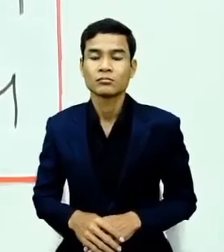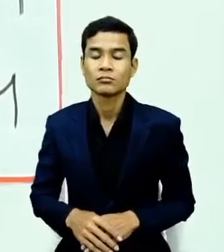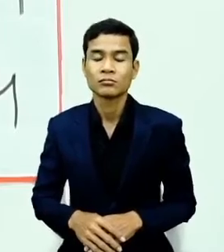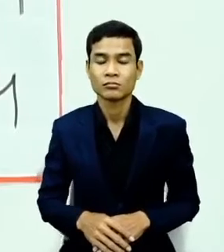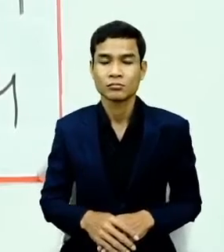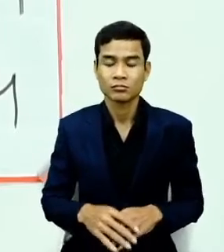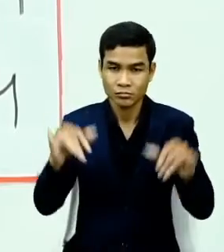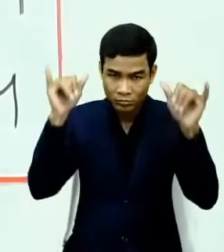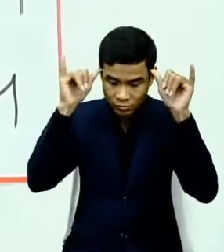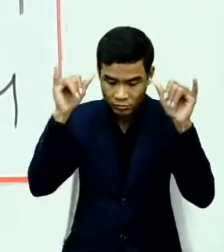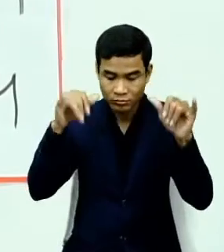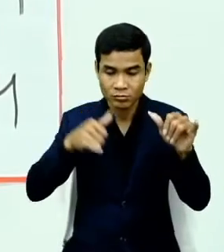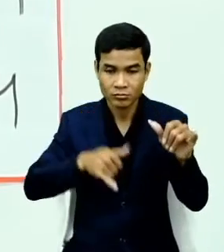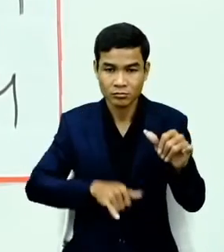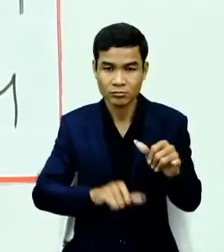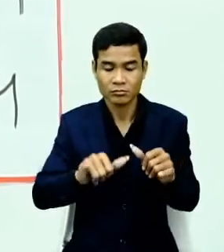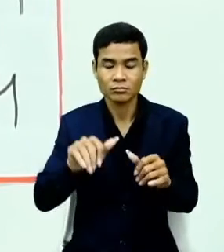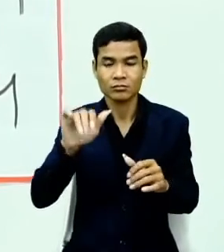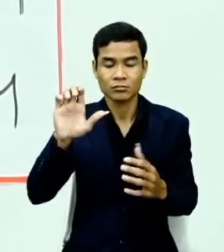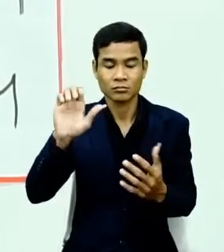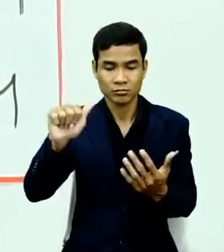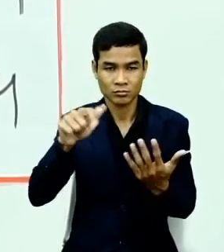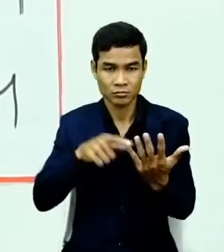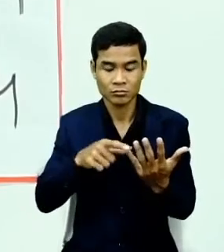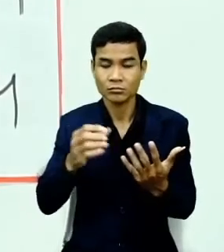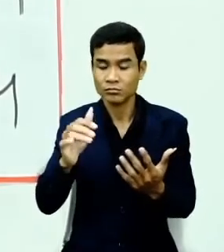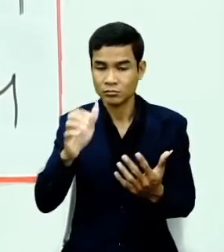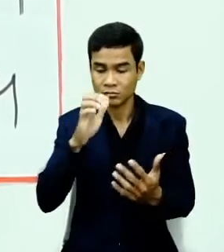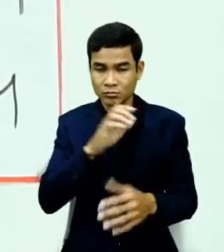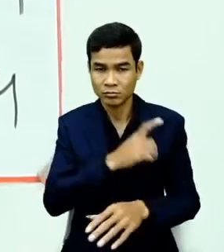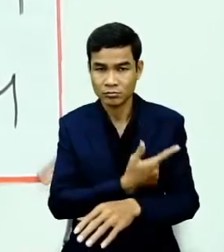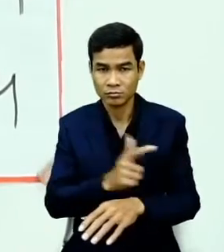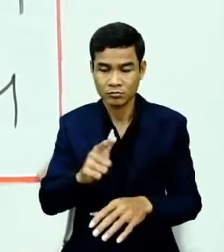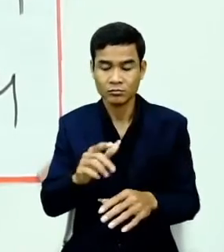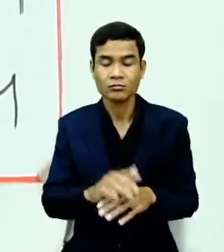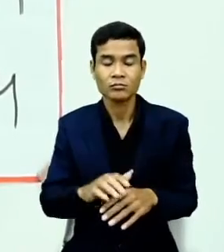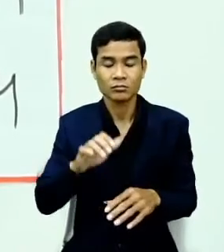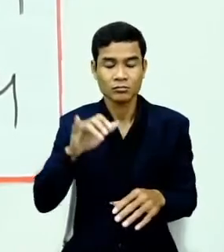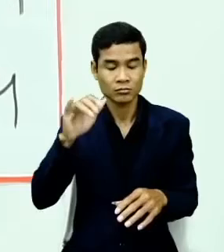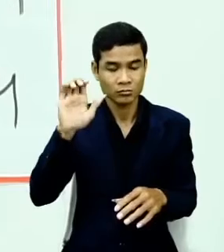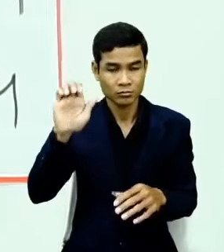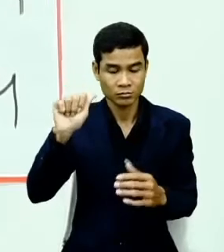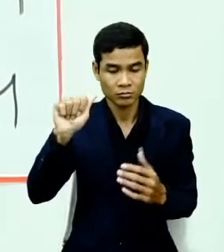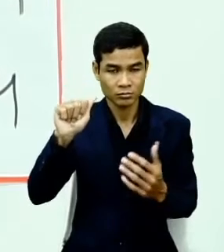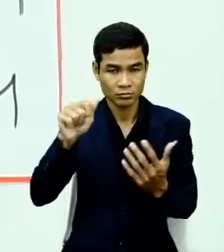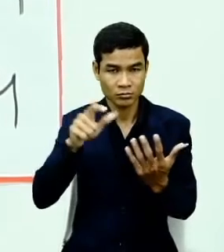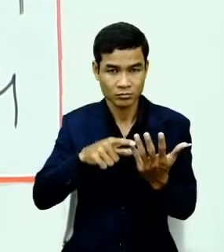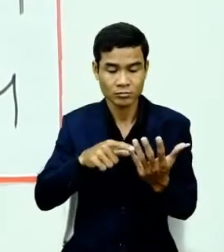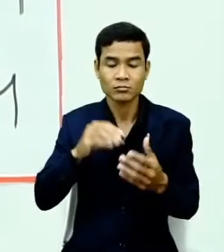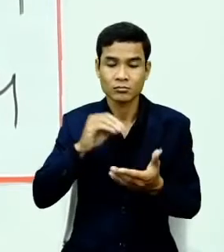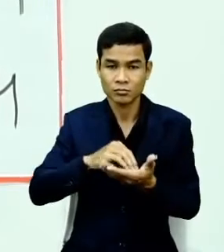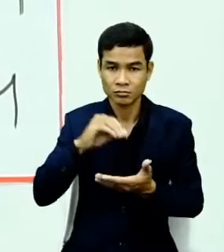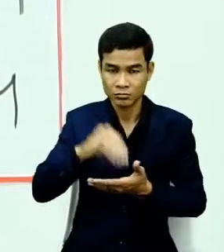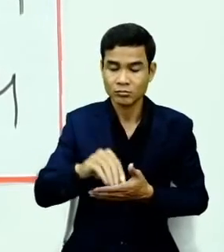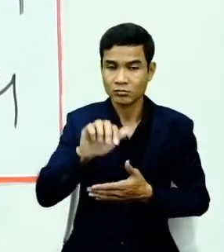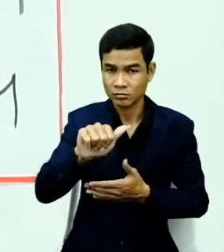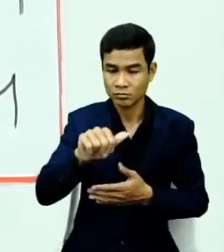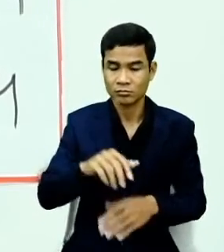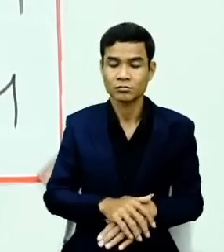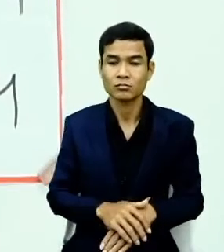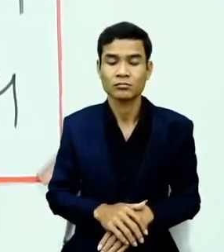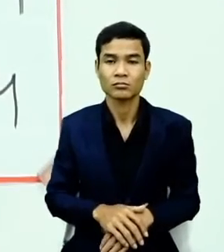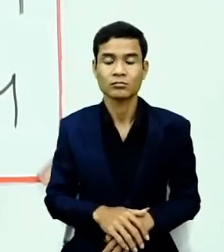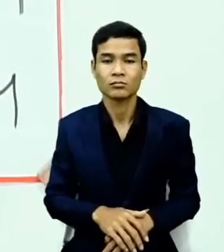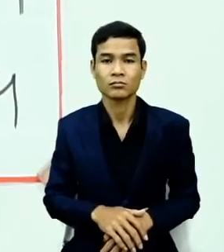កចៅញាឆៃជីចាញាដាំញោ